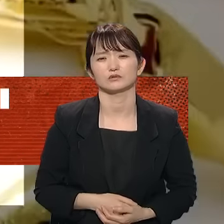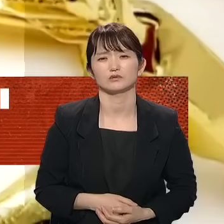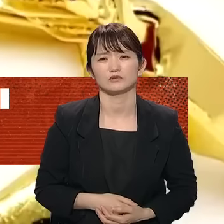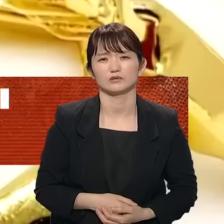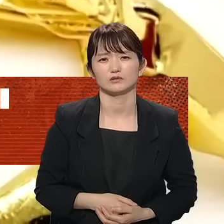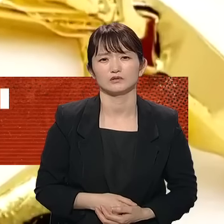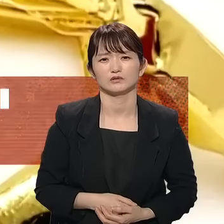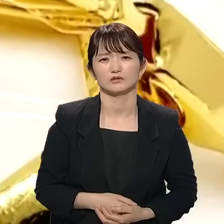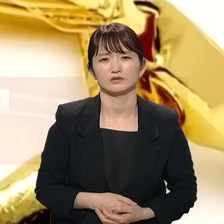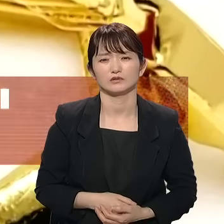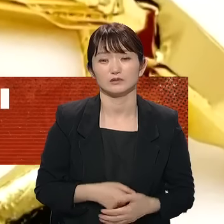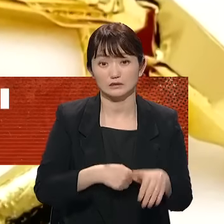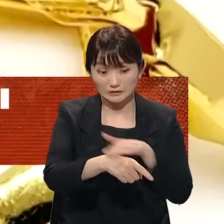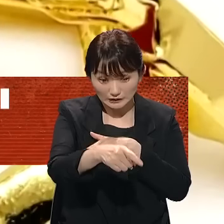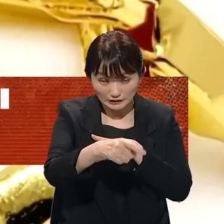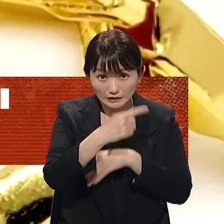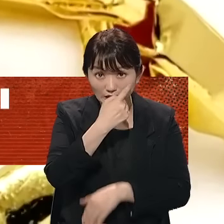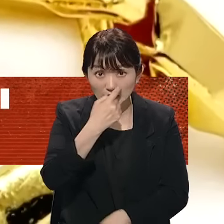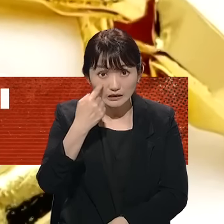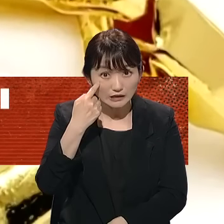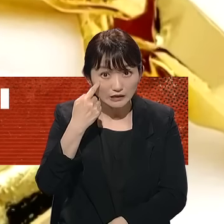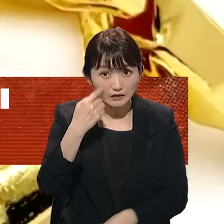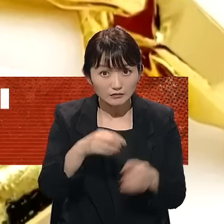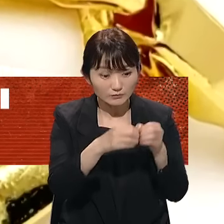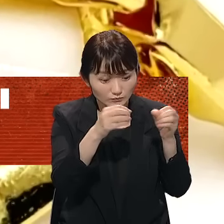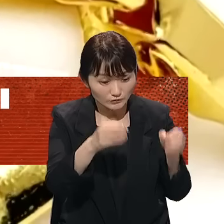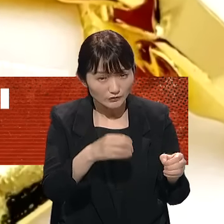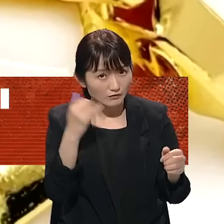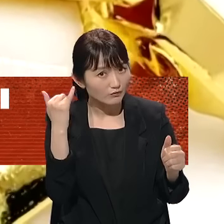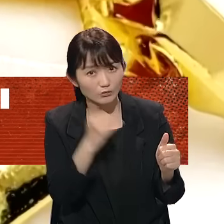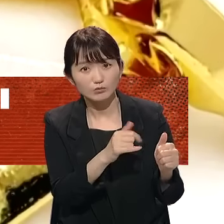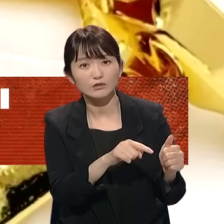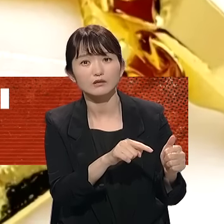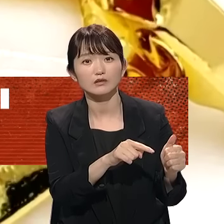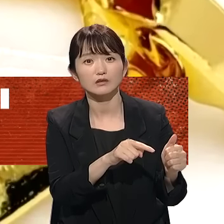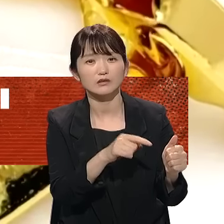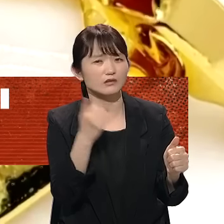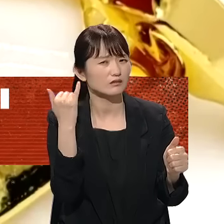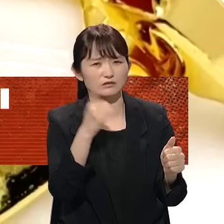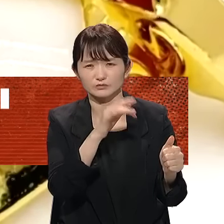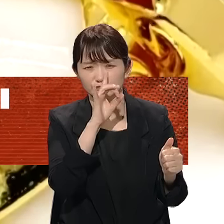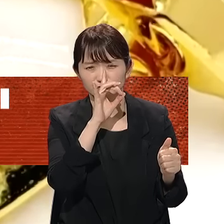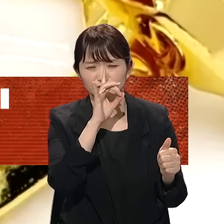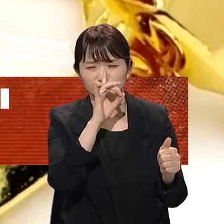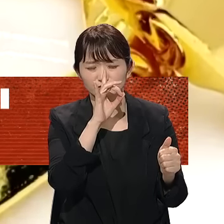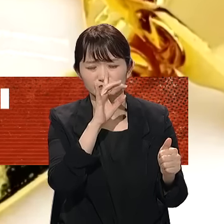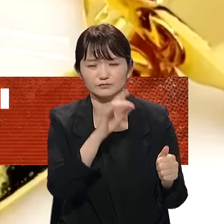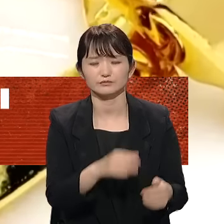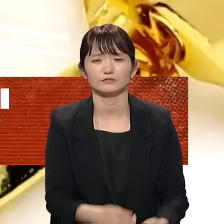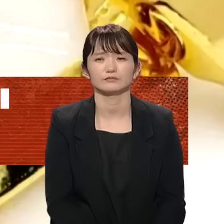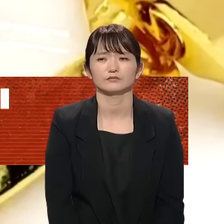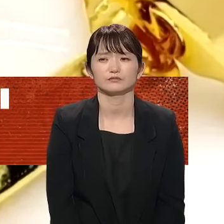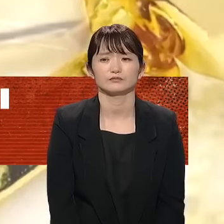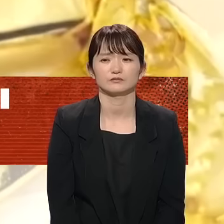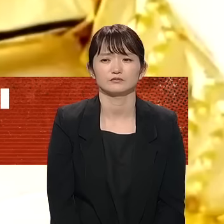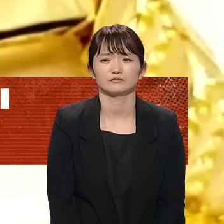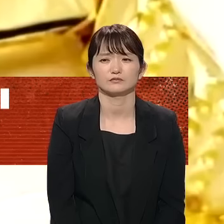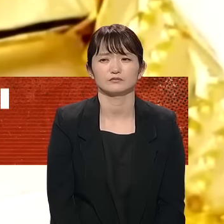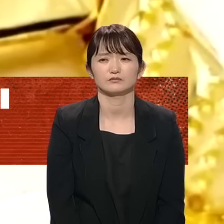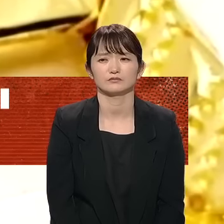제보자는 도난 사실을 확인하자마자 발효 동료에게 전화했지만 역시나 받지 않았습니다. 그렇게 연락 두절이 됐다고